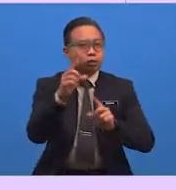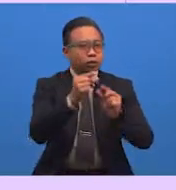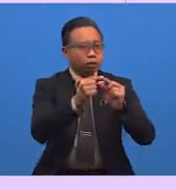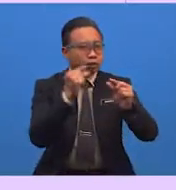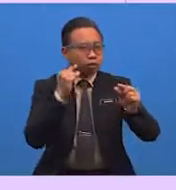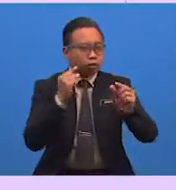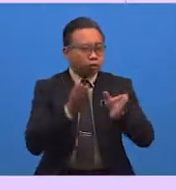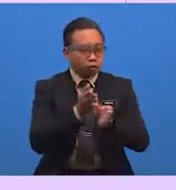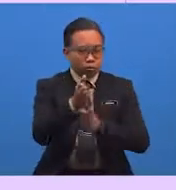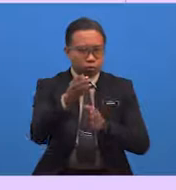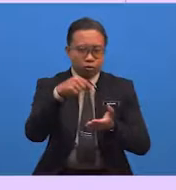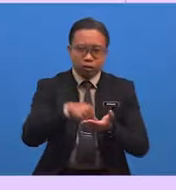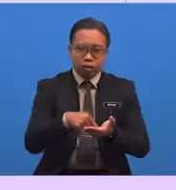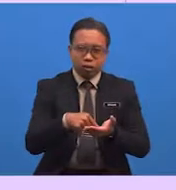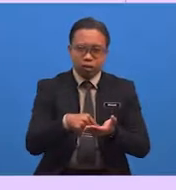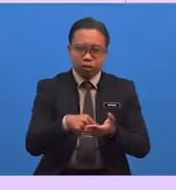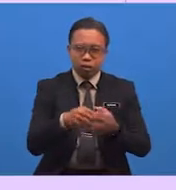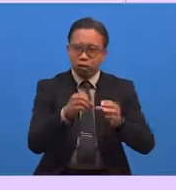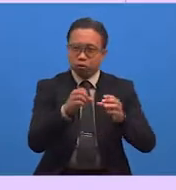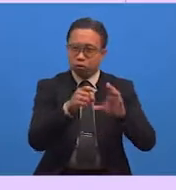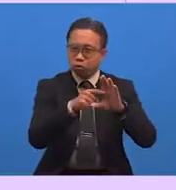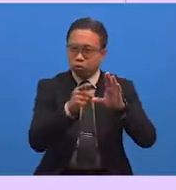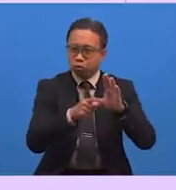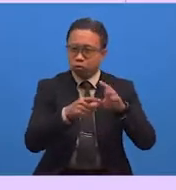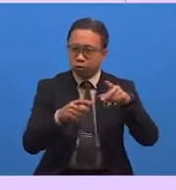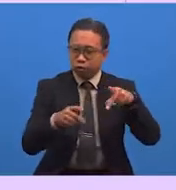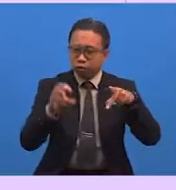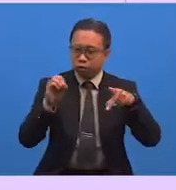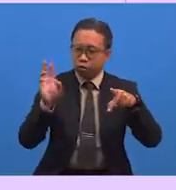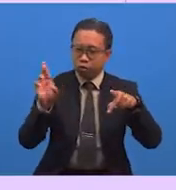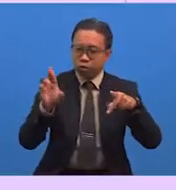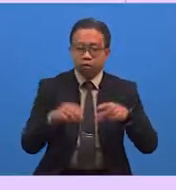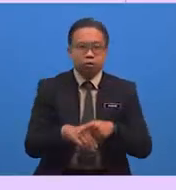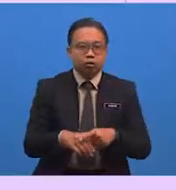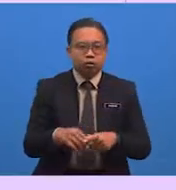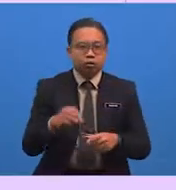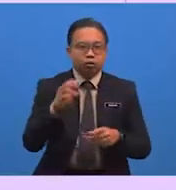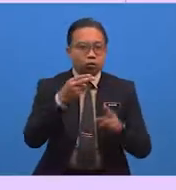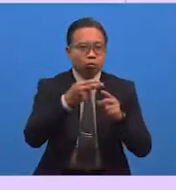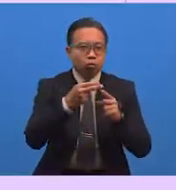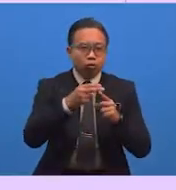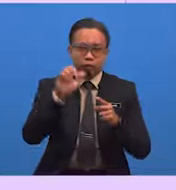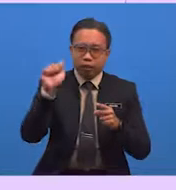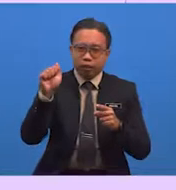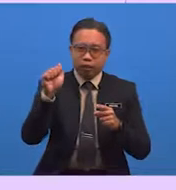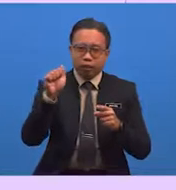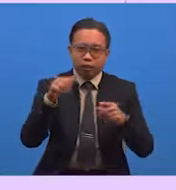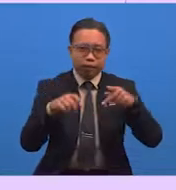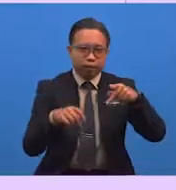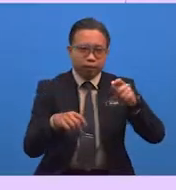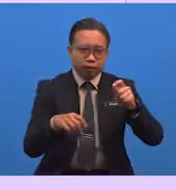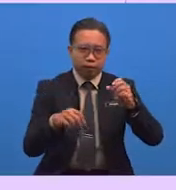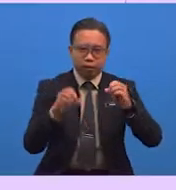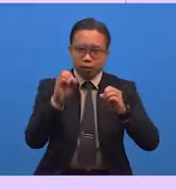ini, didapati sudut POR yang dilabel dengan huruf A dan sudut